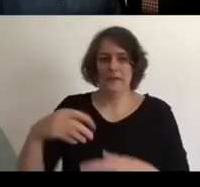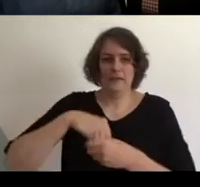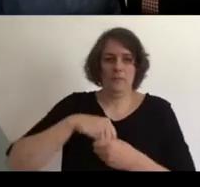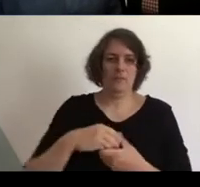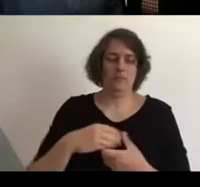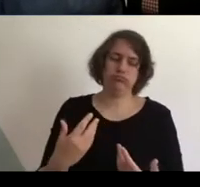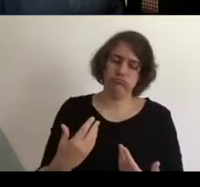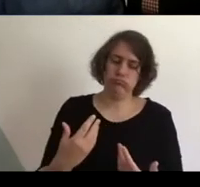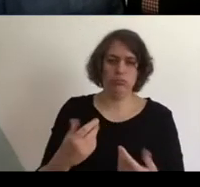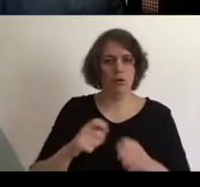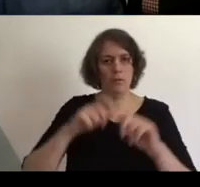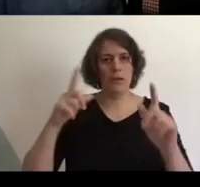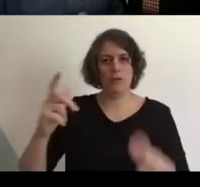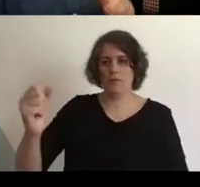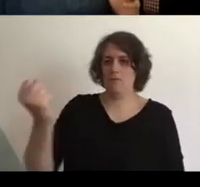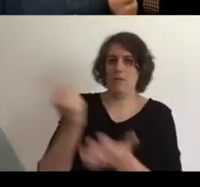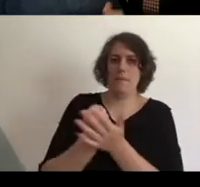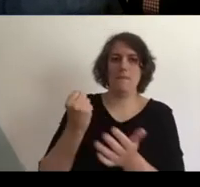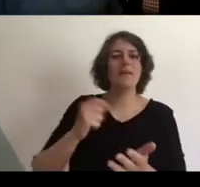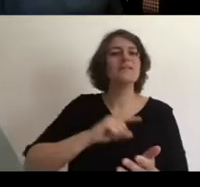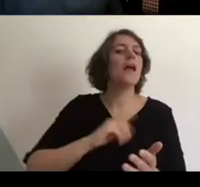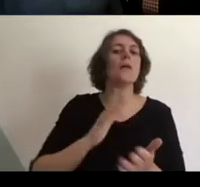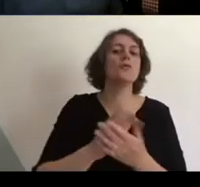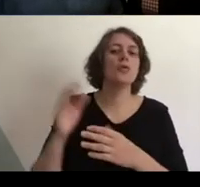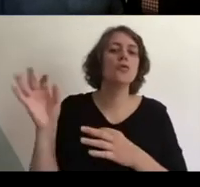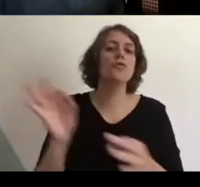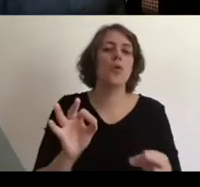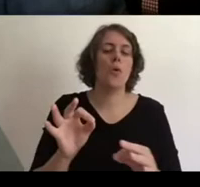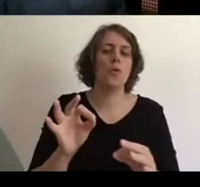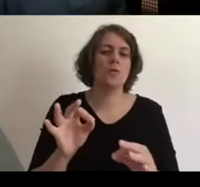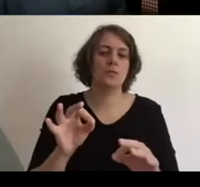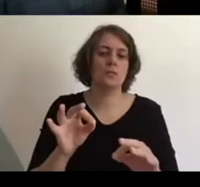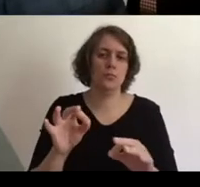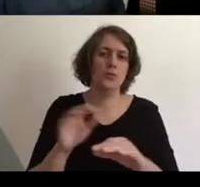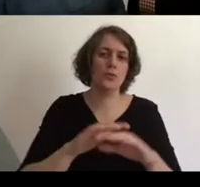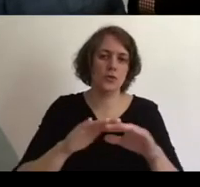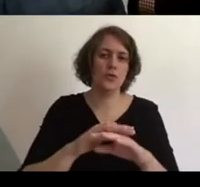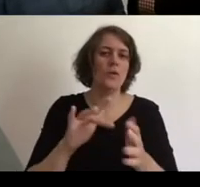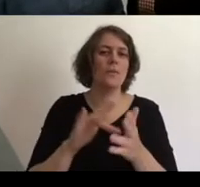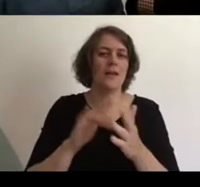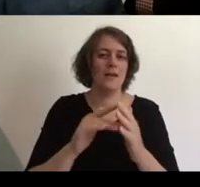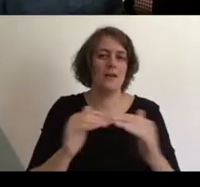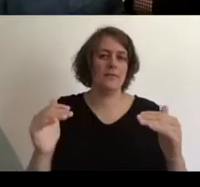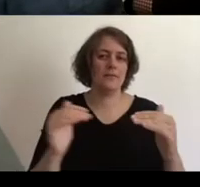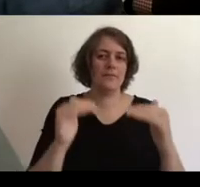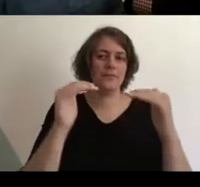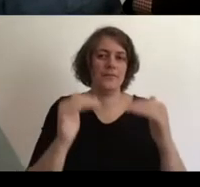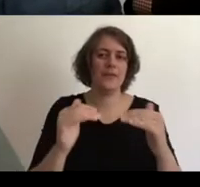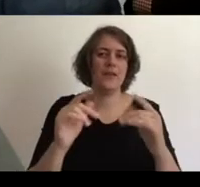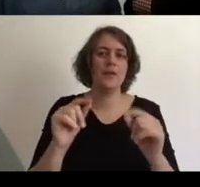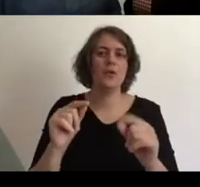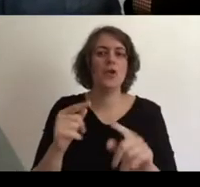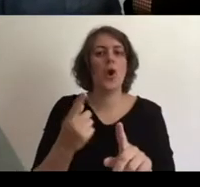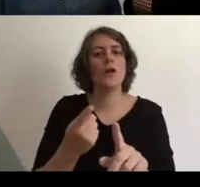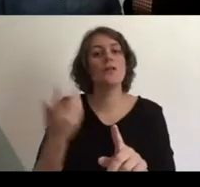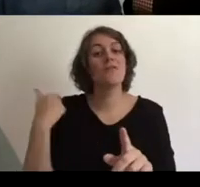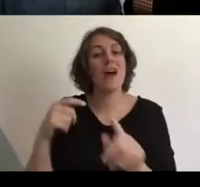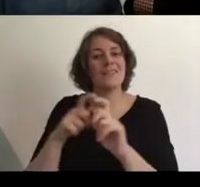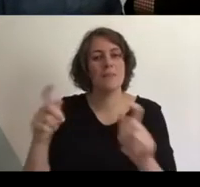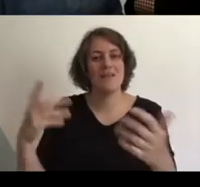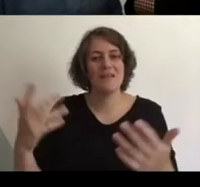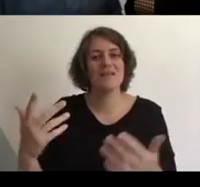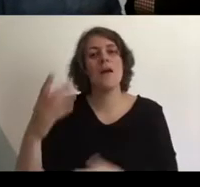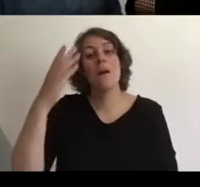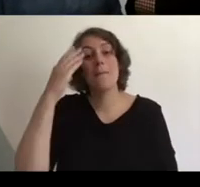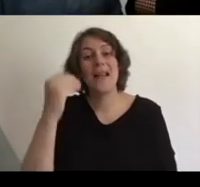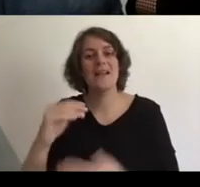ich dann aber schon an einer Führungsposition oder sagen wir mittleren Ebene in der Kita, dass es darum ging, dass männliche Praktikanten keine Windeln mehr wechseln dürfen.